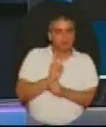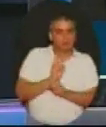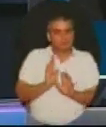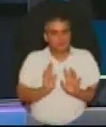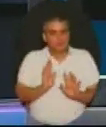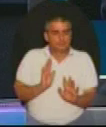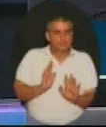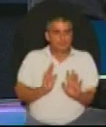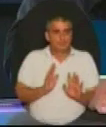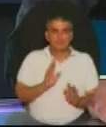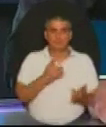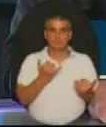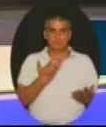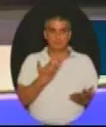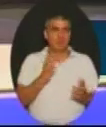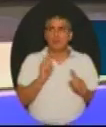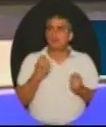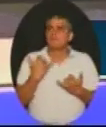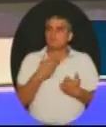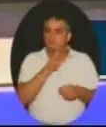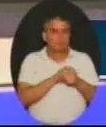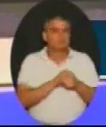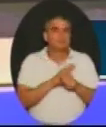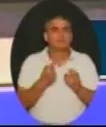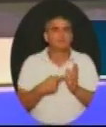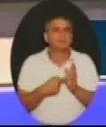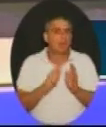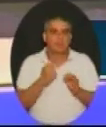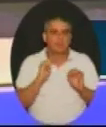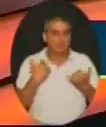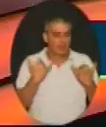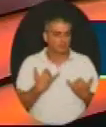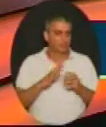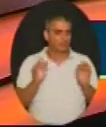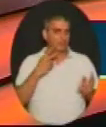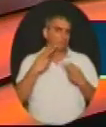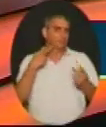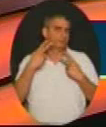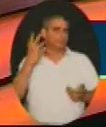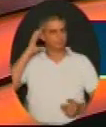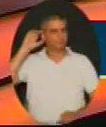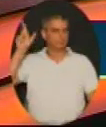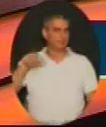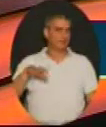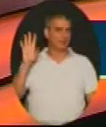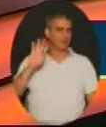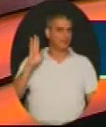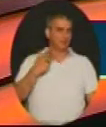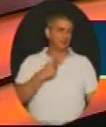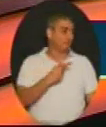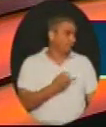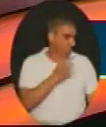זהירים, יש להם המון משאבים. האם אתה עלית על הסיבה למה אהוד ברק החליט לטרלל את נתניהו? אהוד ברק,